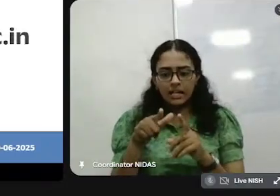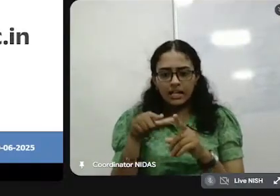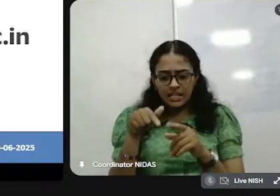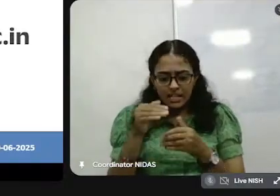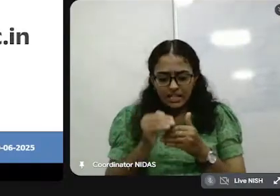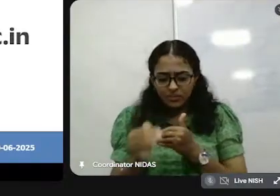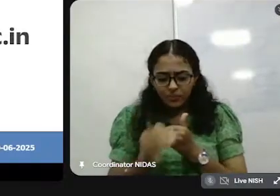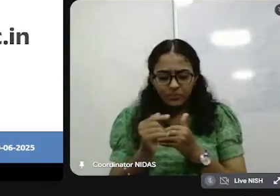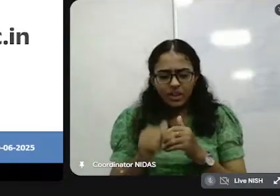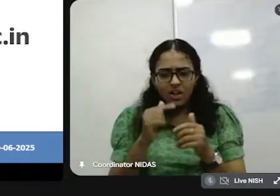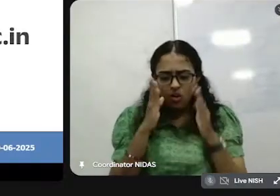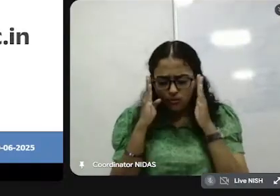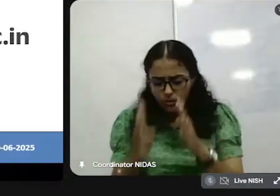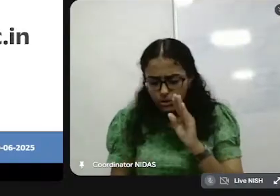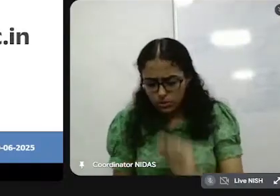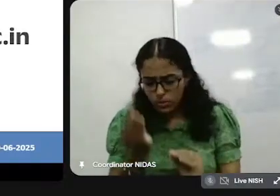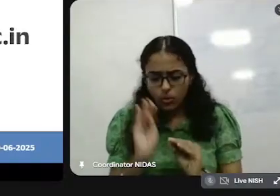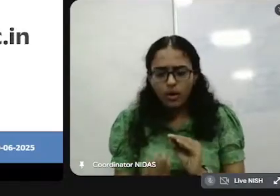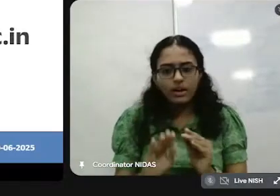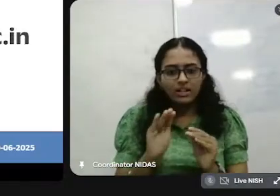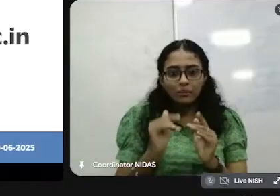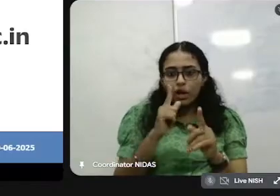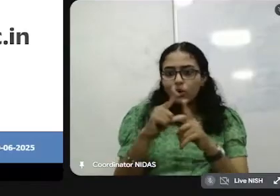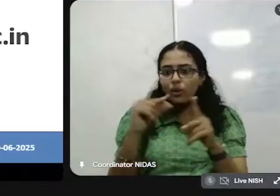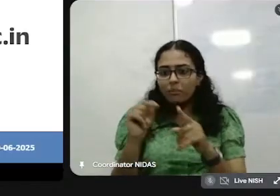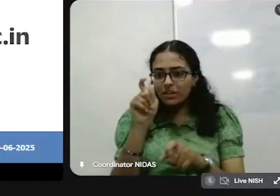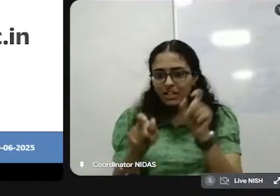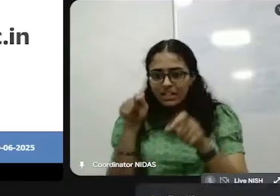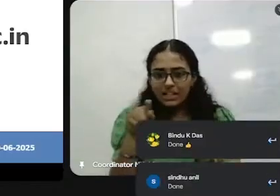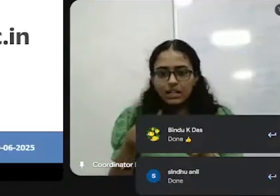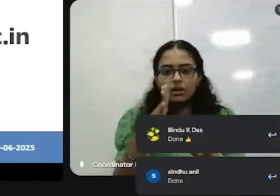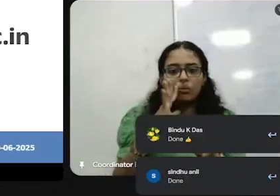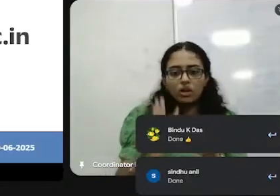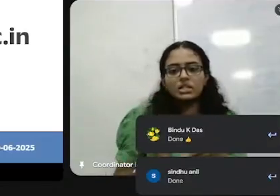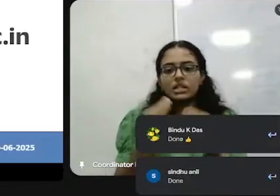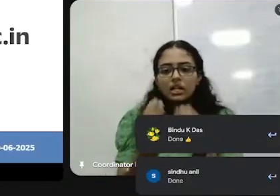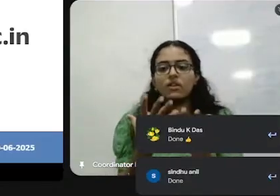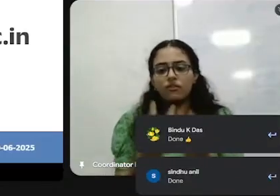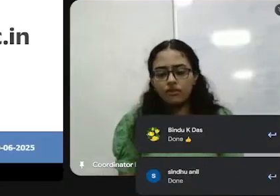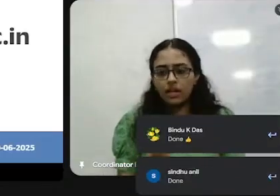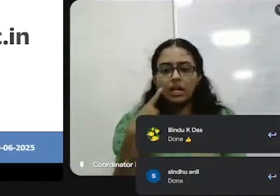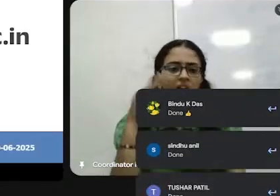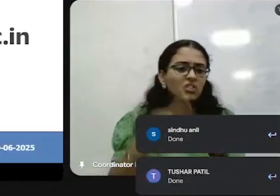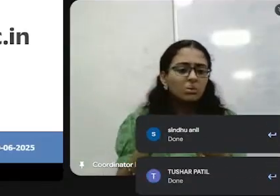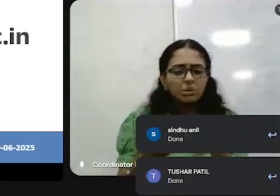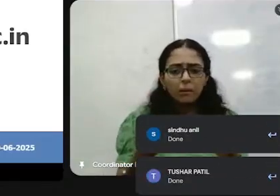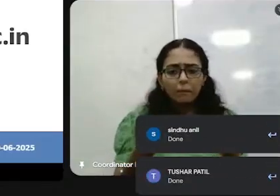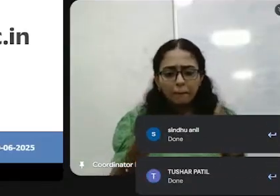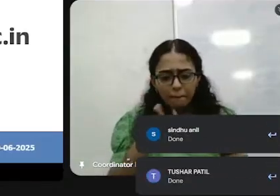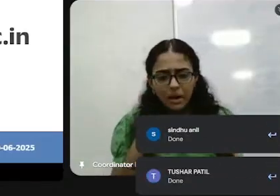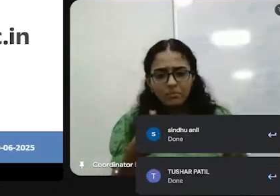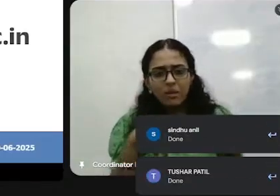കാര്യങ്ങളോട് നമ്മൾ ഫോക്കസ് ചെയ്തിട്ട് ചെയ്യാൻ പറ്റുന്ന കാര്യത്തിന് കുറച്ചുകൂടെ പ്രോത്സാഹനം കൊടുക്കുക. അപ്പം മറ്റ് റിക്കവർ ആകാത്ത കാര്യങ്ങൾക്ക് കുറച്ചുകൂടെ